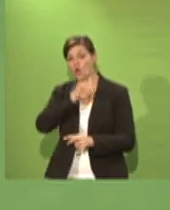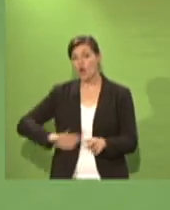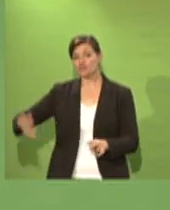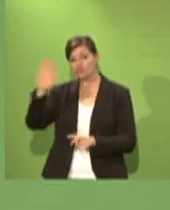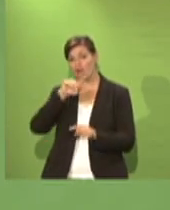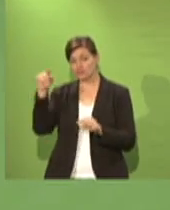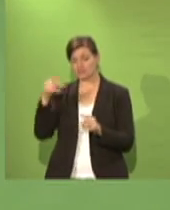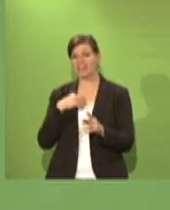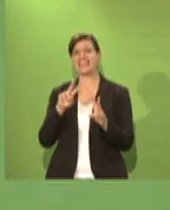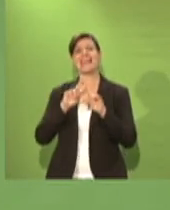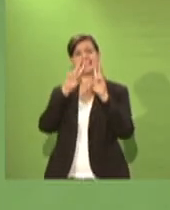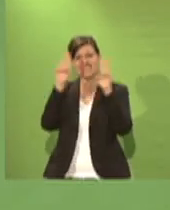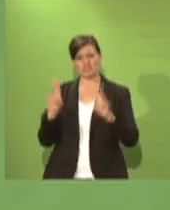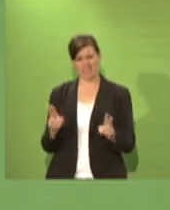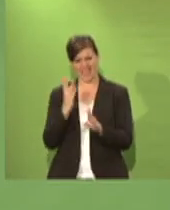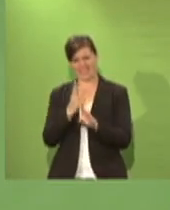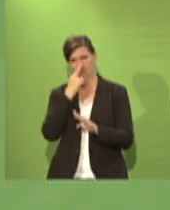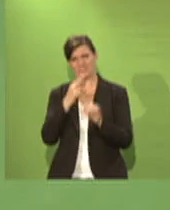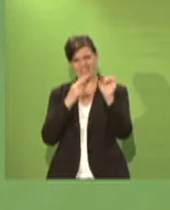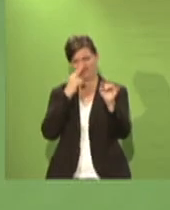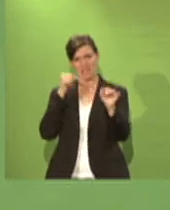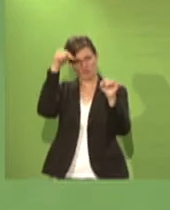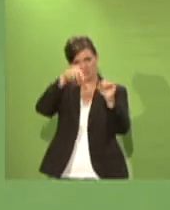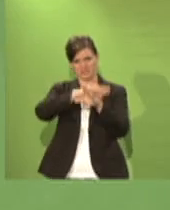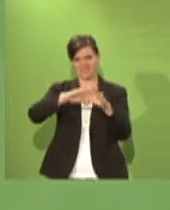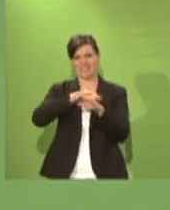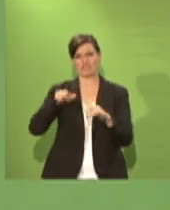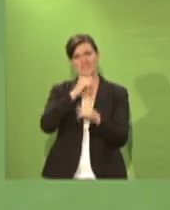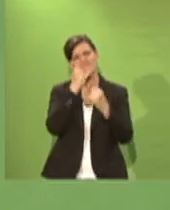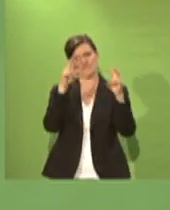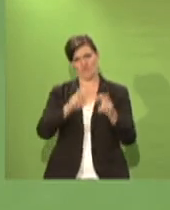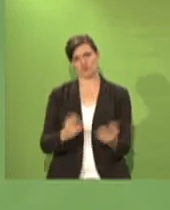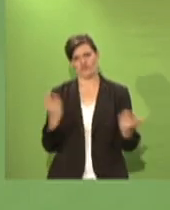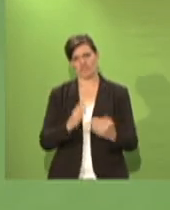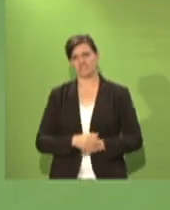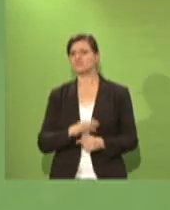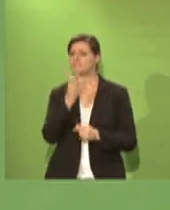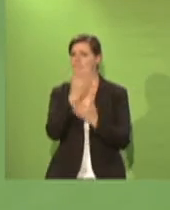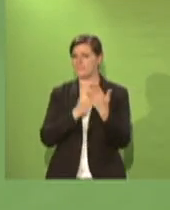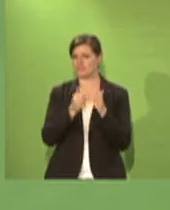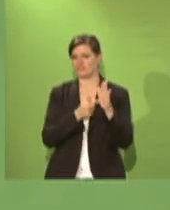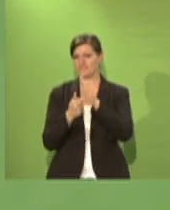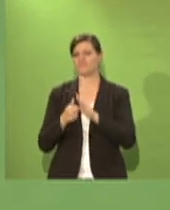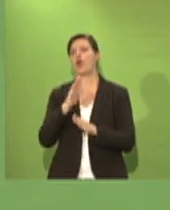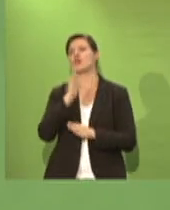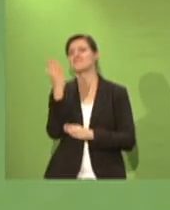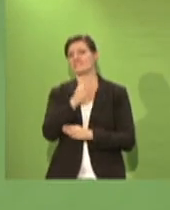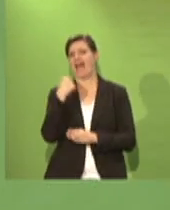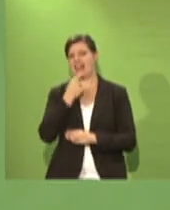sondern international Beachtung. In dem Bereich Wirtschaft nur ein paar Beispiele. Ostwestfalen-Lippe